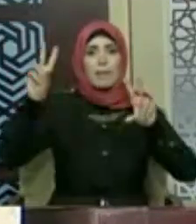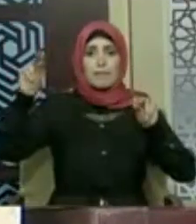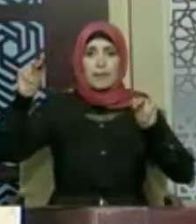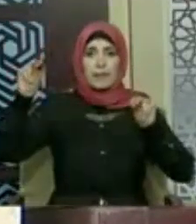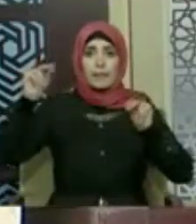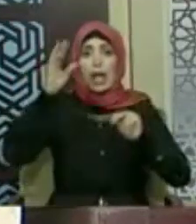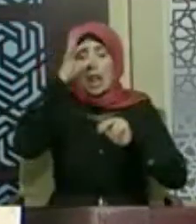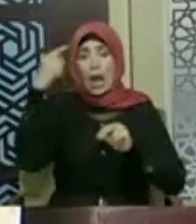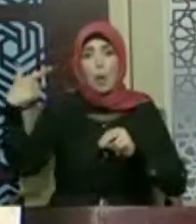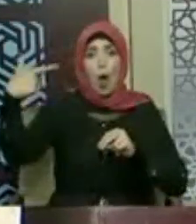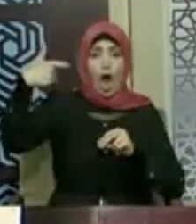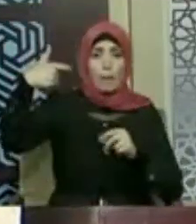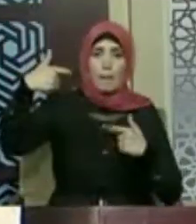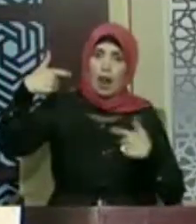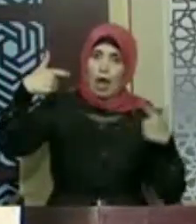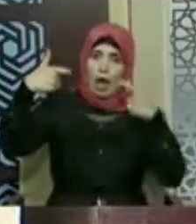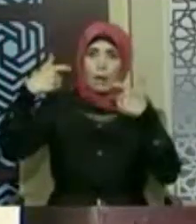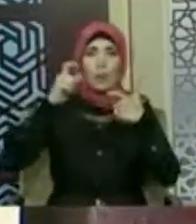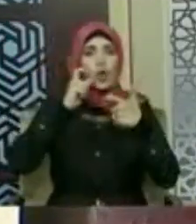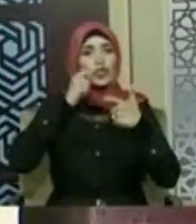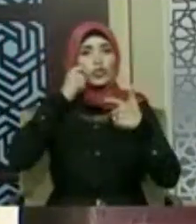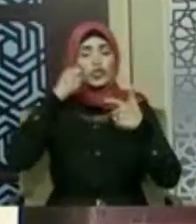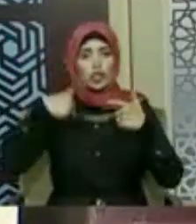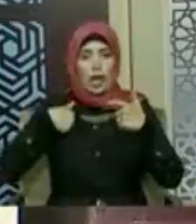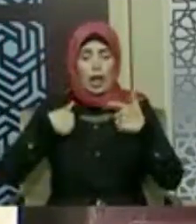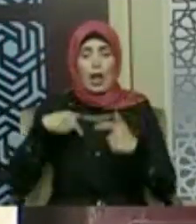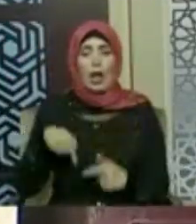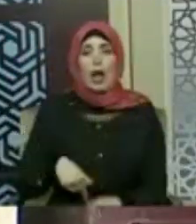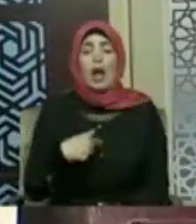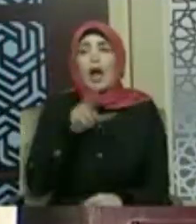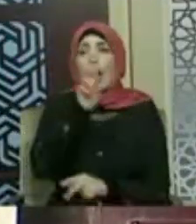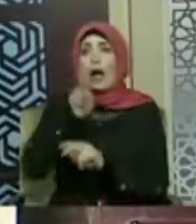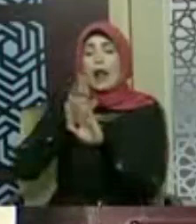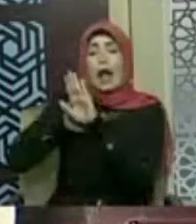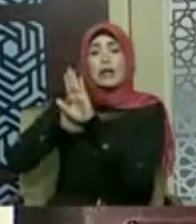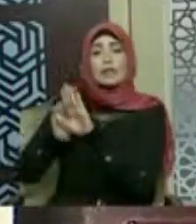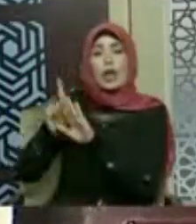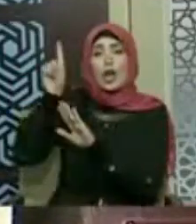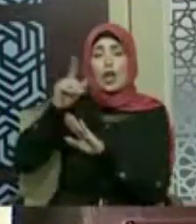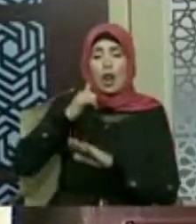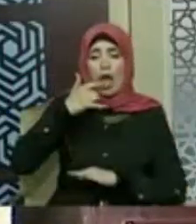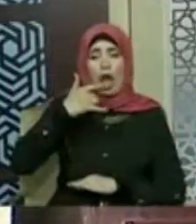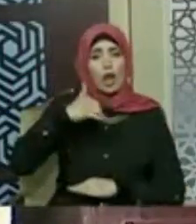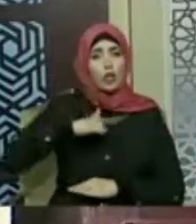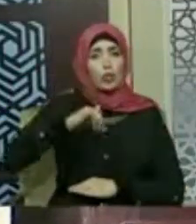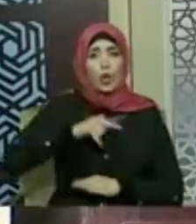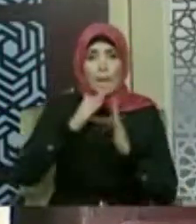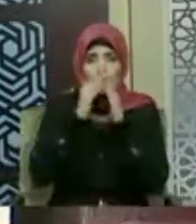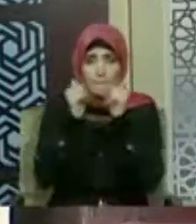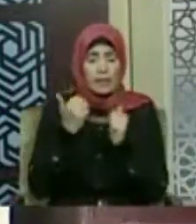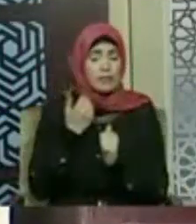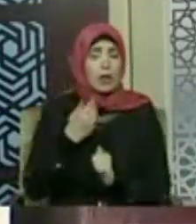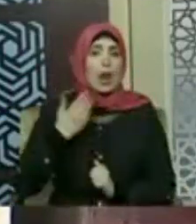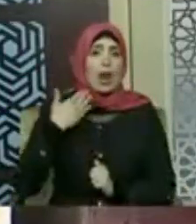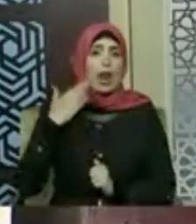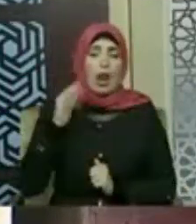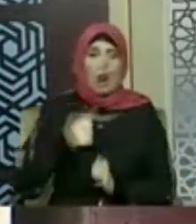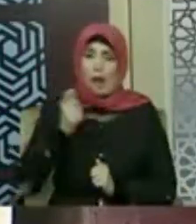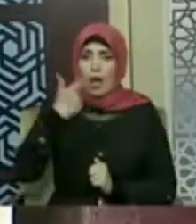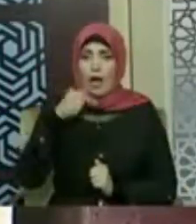رجالها. أسأل الله أن يديم على مصرنا العزيزة أمنها وأمانها